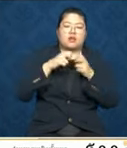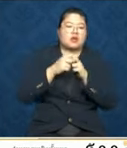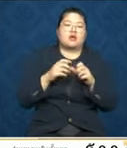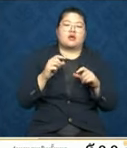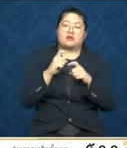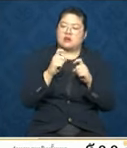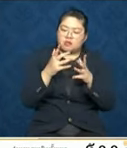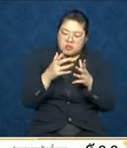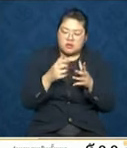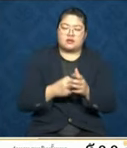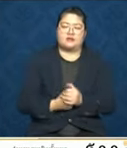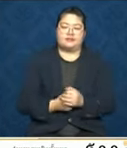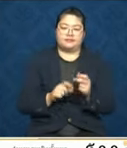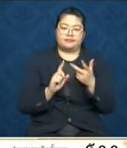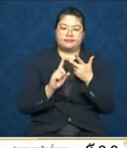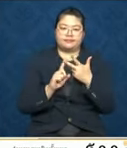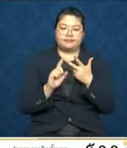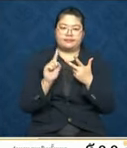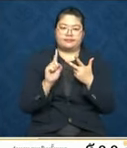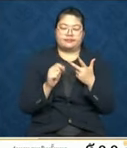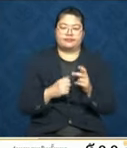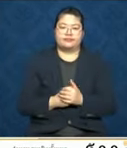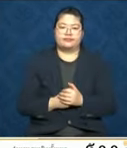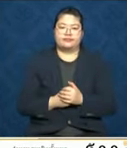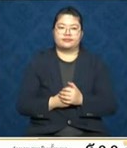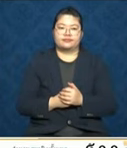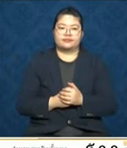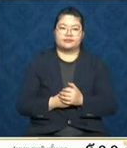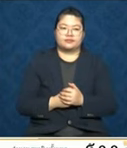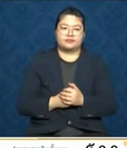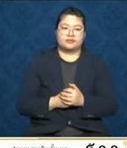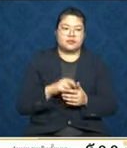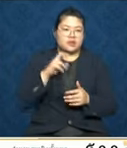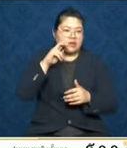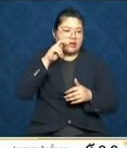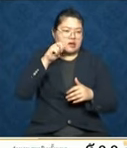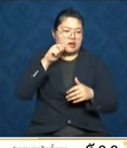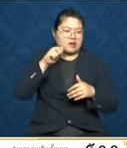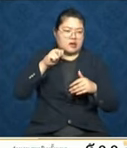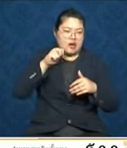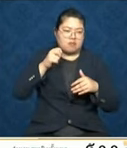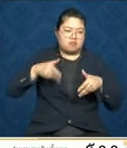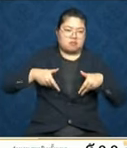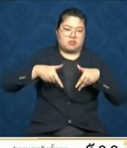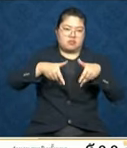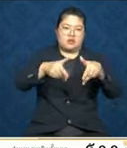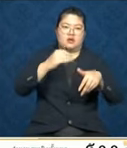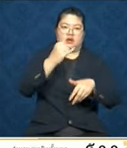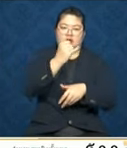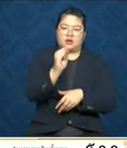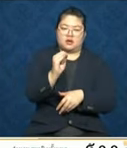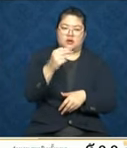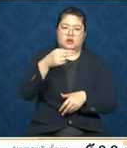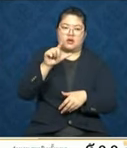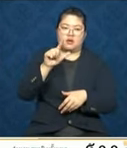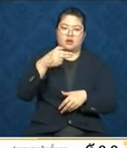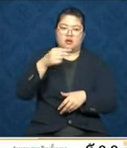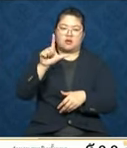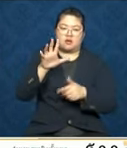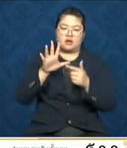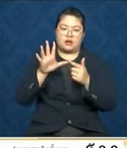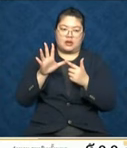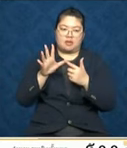านเรื่องที่3พี่น้องประชาชนที่อยู่ด้านนอกประตูน้ำระบายน้ำคลองไหหลำบริเวณซอยเปโตร40ในพื้นที่ห